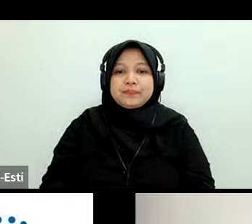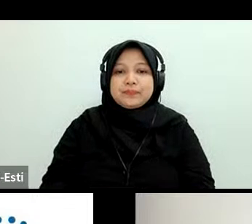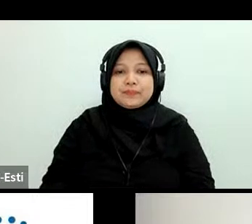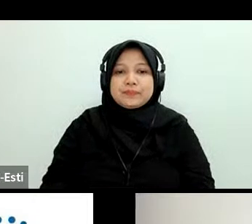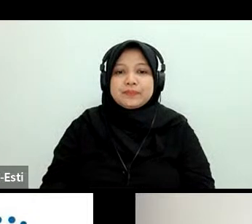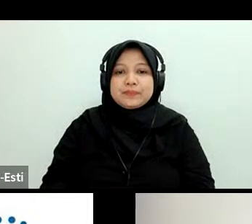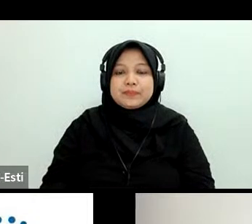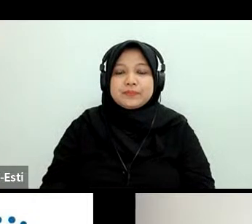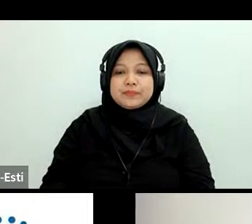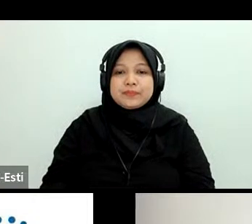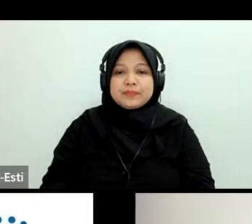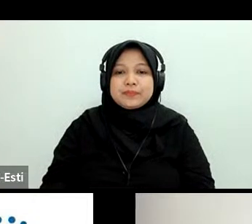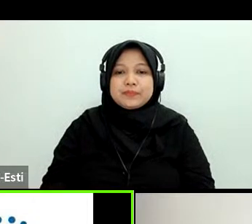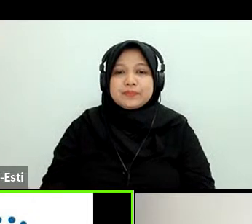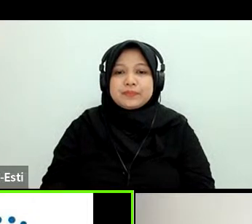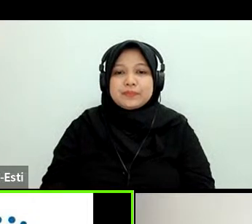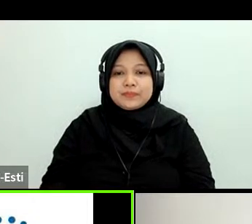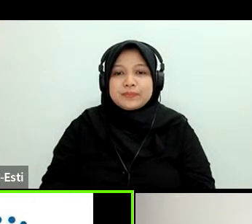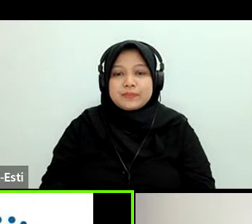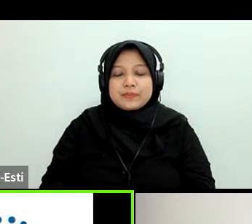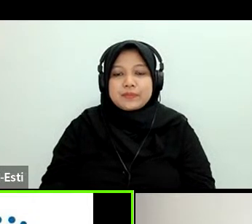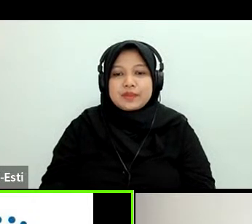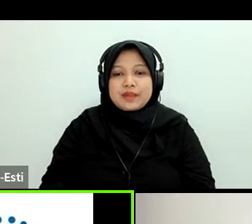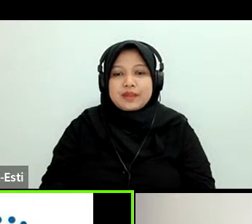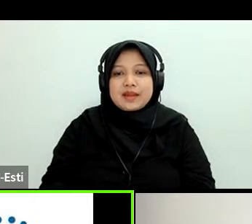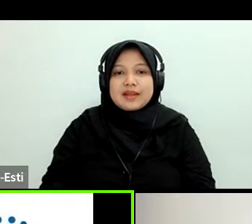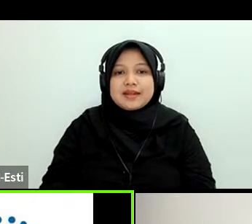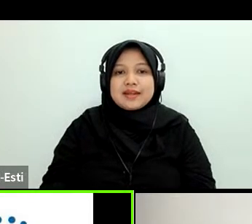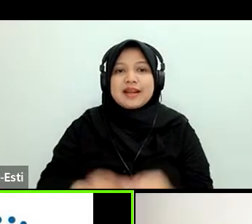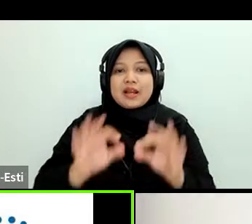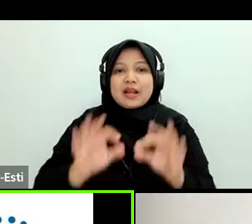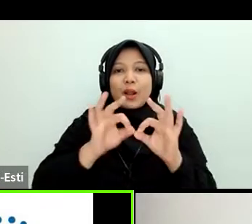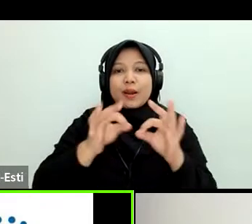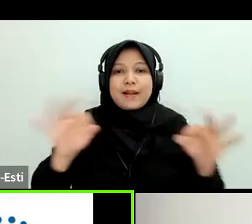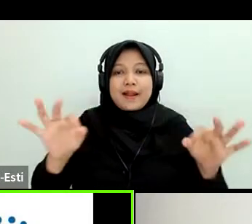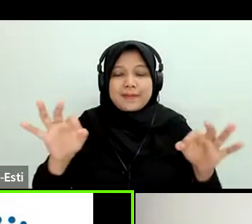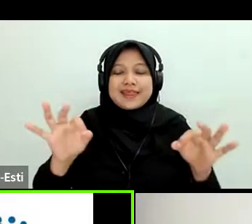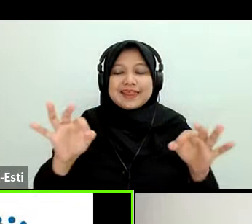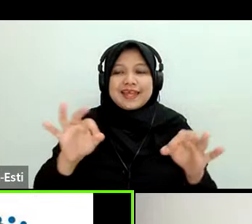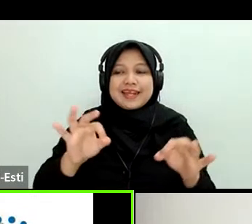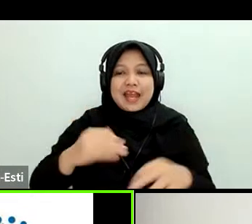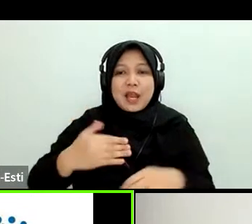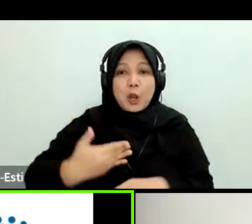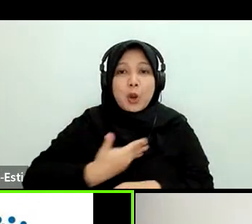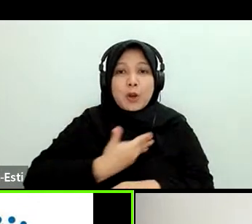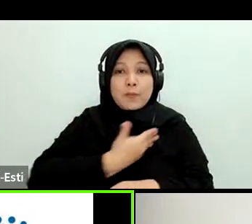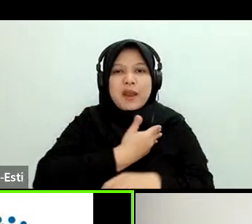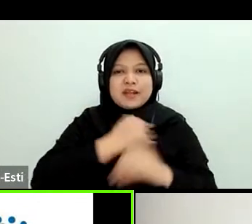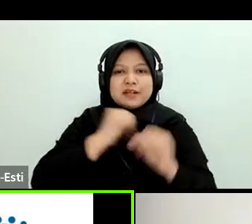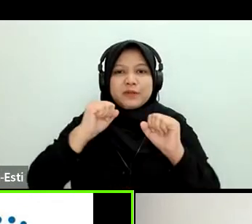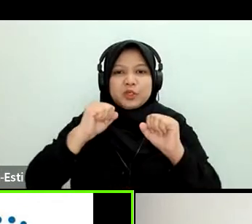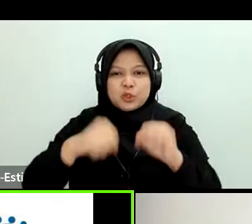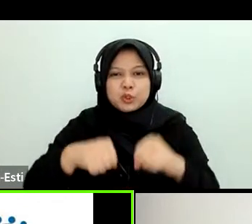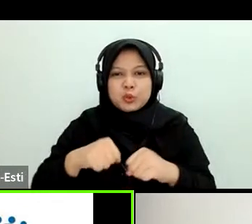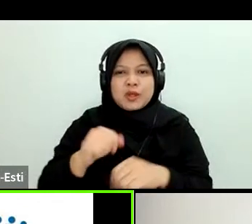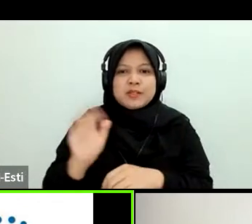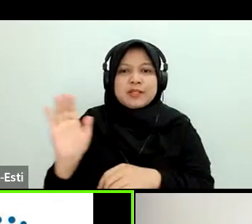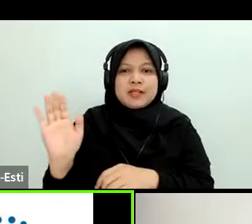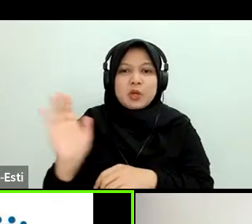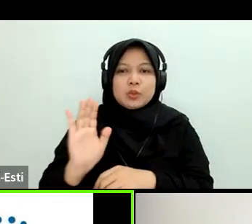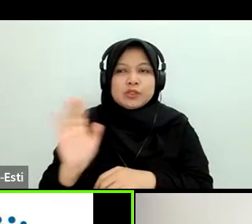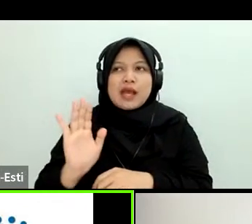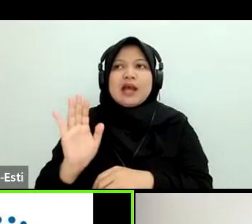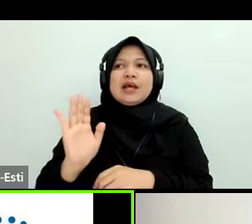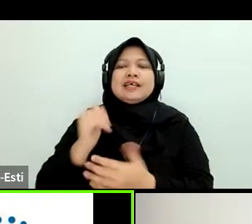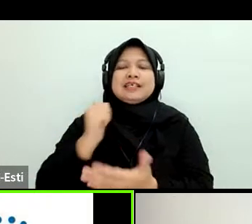freq tanpa persetujuan korbqn beban itu muncul Saya tidak terus mendalami